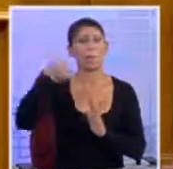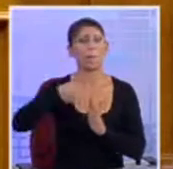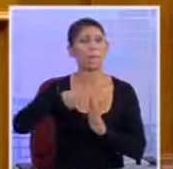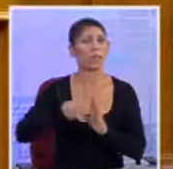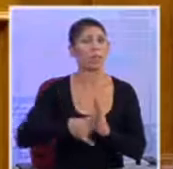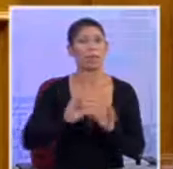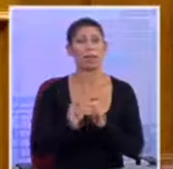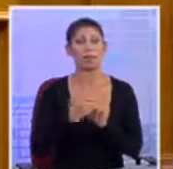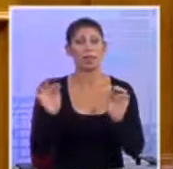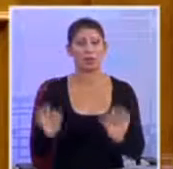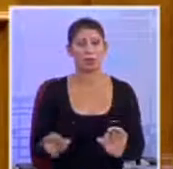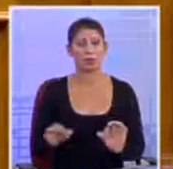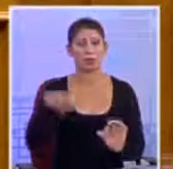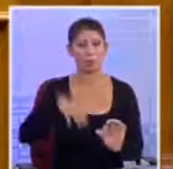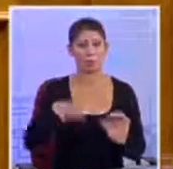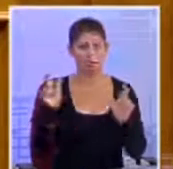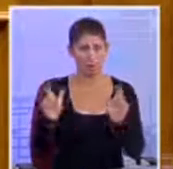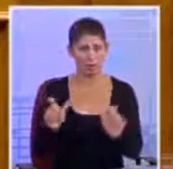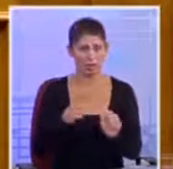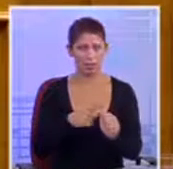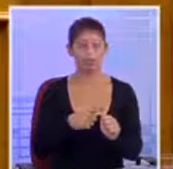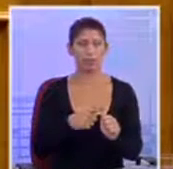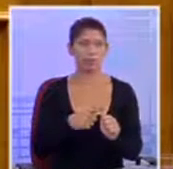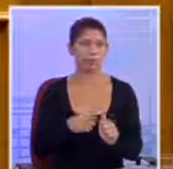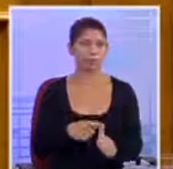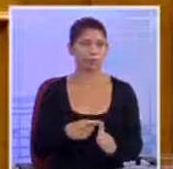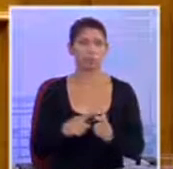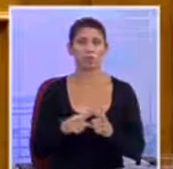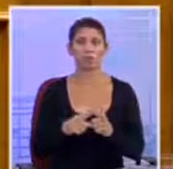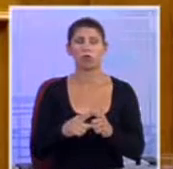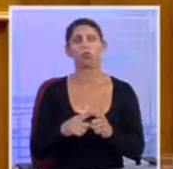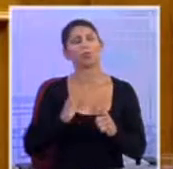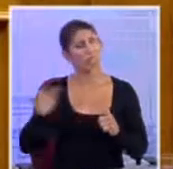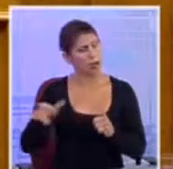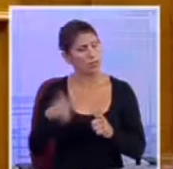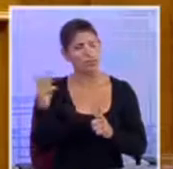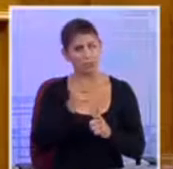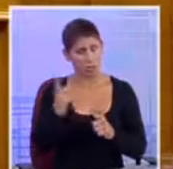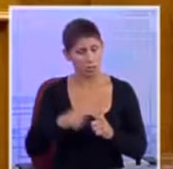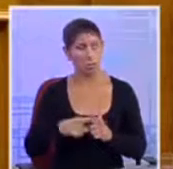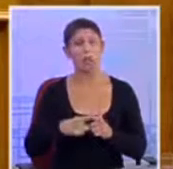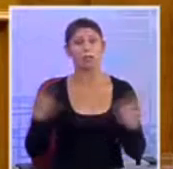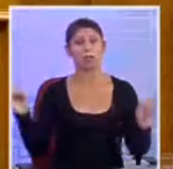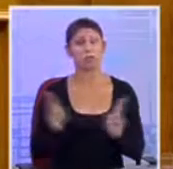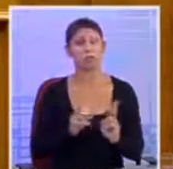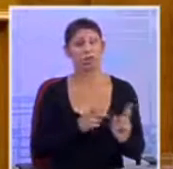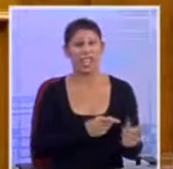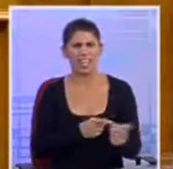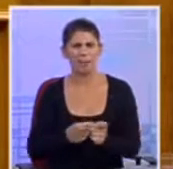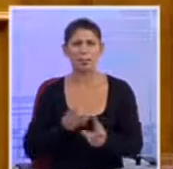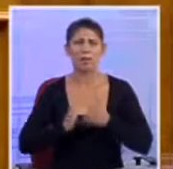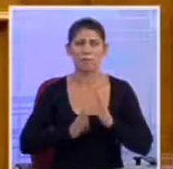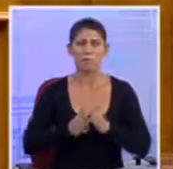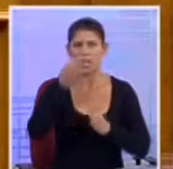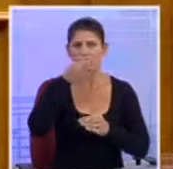των μεταρρυθμίσεων στους τομείς της ασφάλειας, του πολίτη και της κοινωνίας, της καταπολέμησης εγκληματικότητας, της βίας και